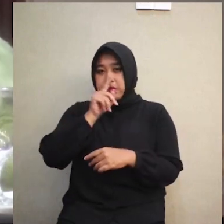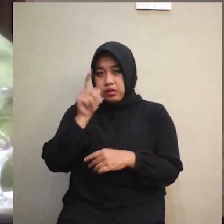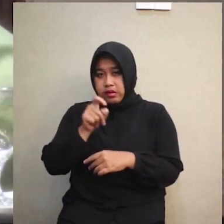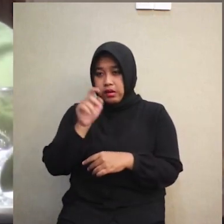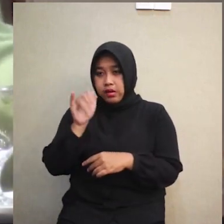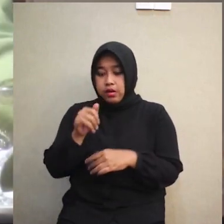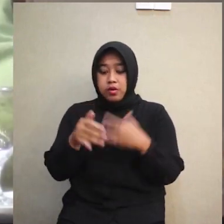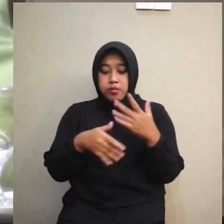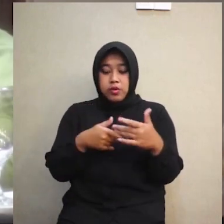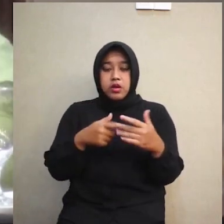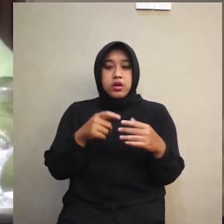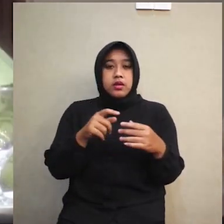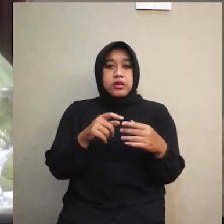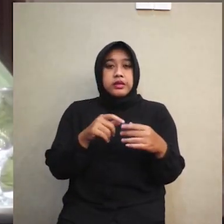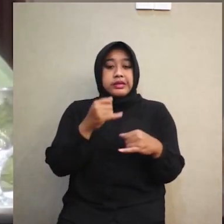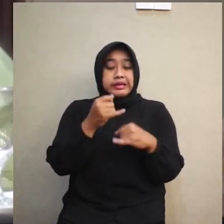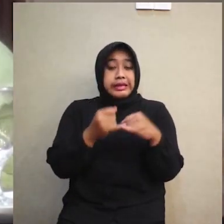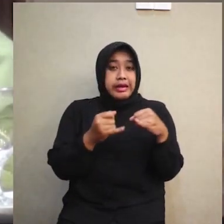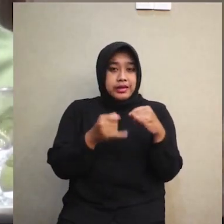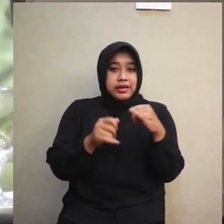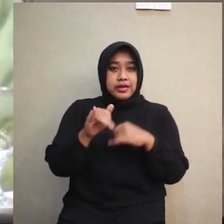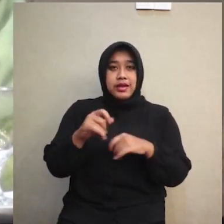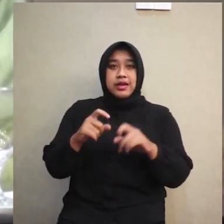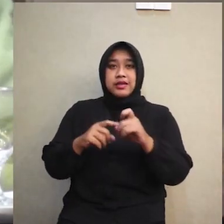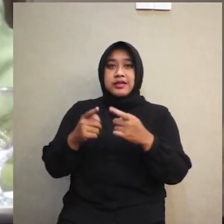ketujuh yang terakhir yang masa kini